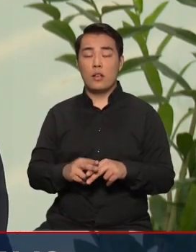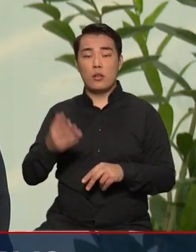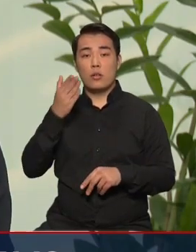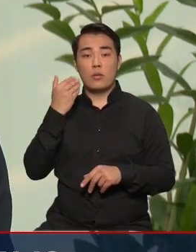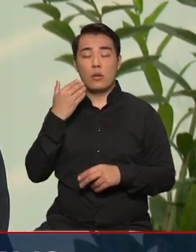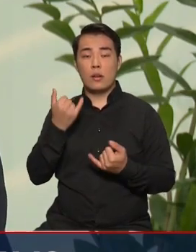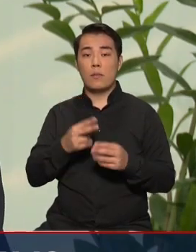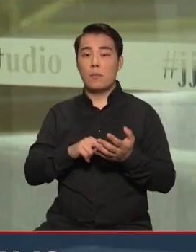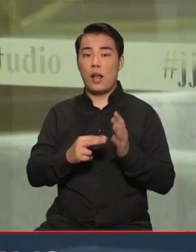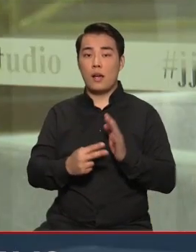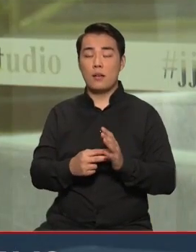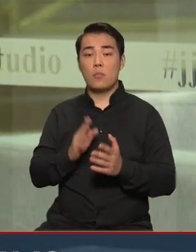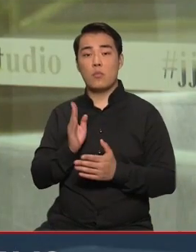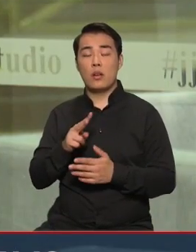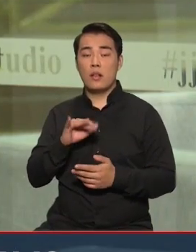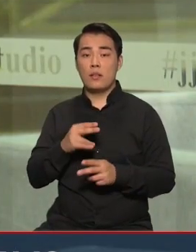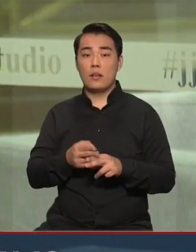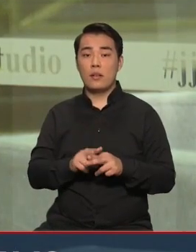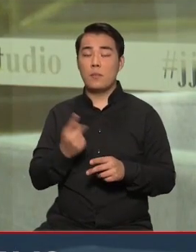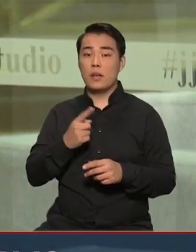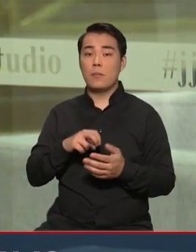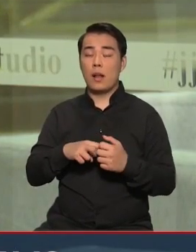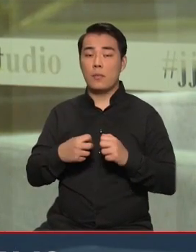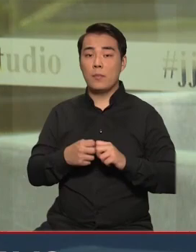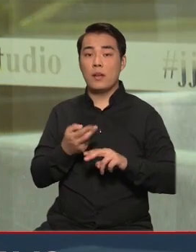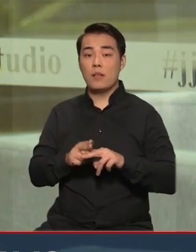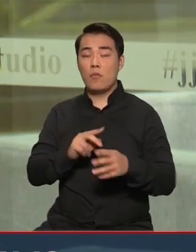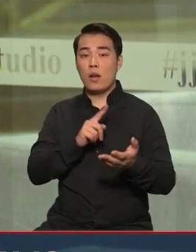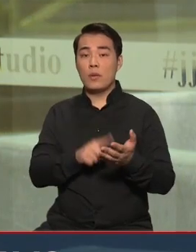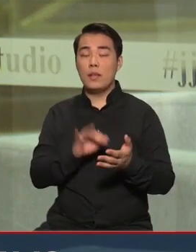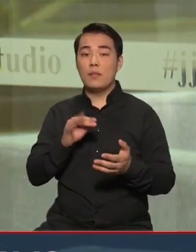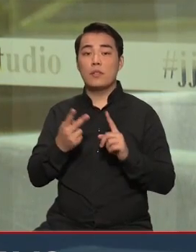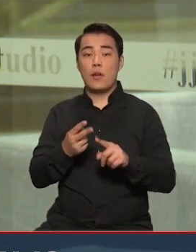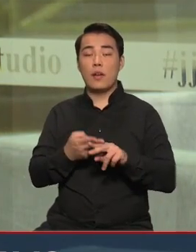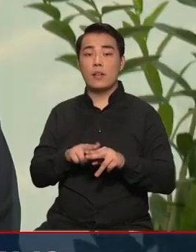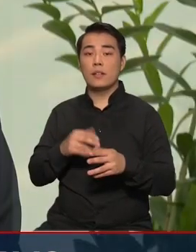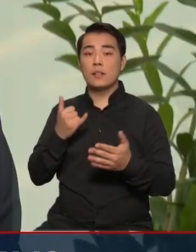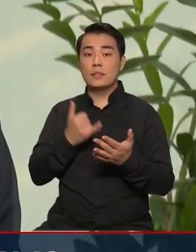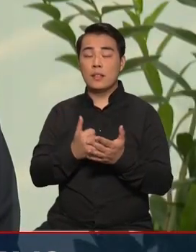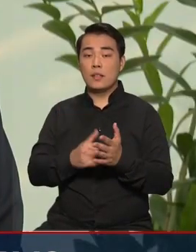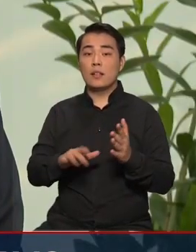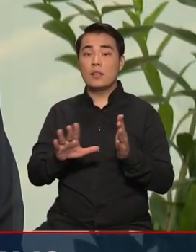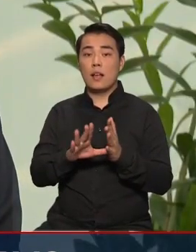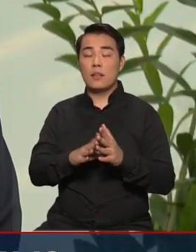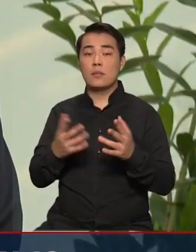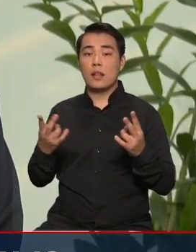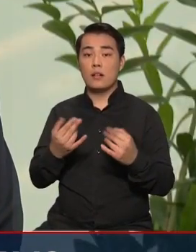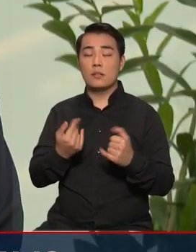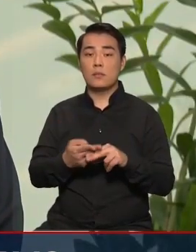жеңілдетілген бағдарламалар бола ма? Бұл бірінші мәселе. Одан қалды оларды зарядтайтын арнайы орындарға жетіп